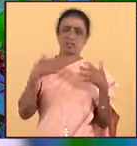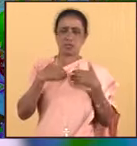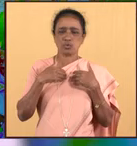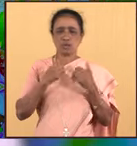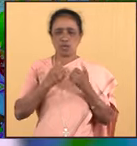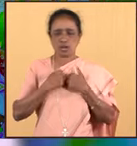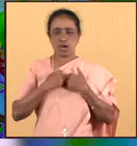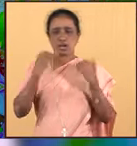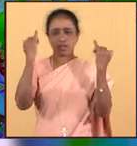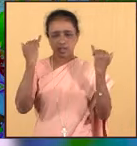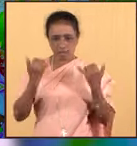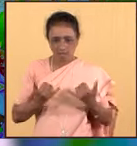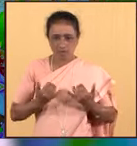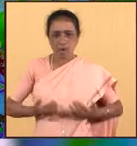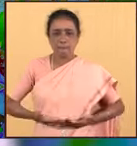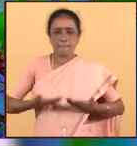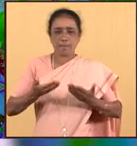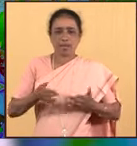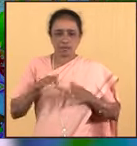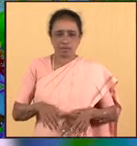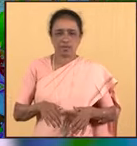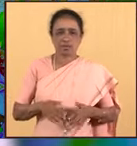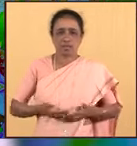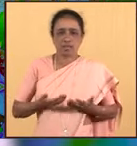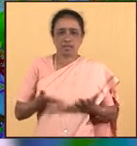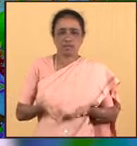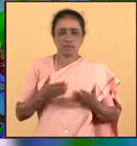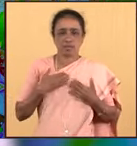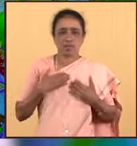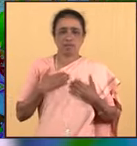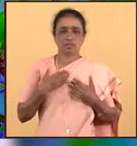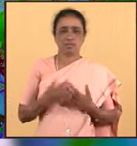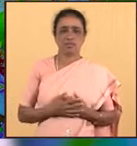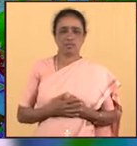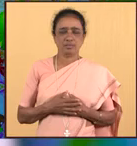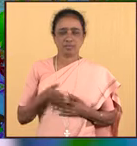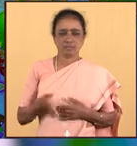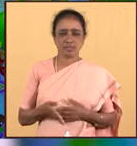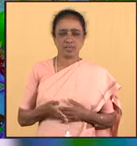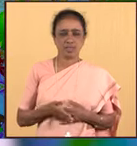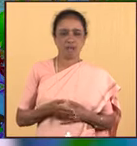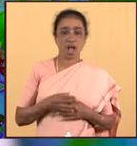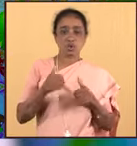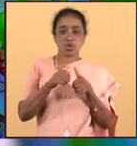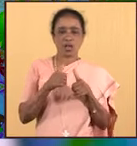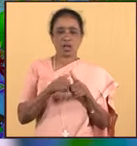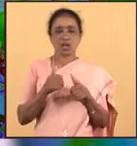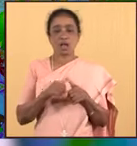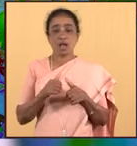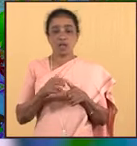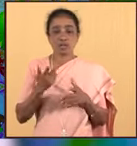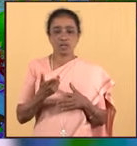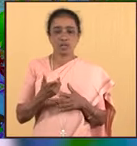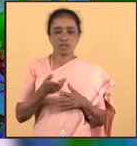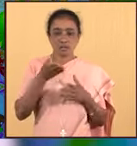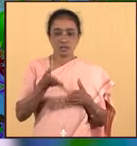கிறிஸ்துவரோ முஸ்லீமோ யாராக இருந்தாலும் சரி, நாம் இந்தியாவை பிறப்பிடமாக கொண்டவர், பூர்வீகமாக கொண்டவர்கள். இப்போ அதோடு மட்டும் இல்லாமல் இந்த அசோகர்